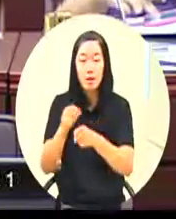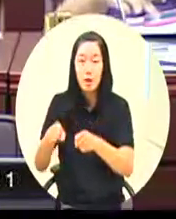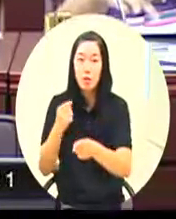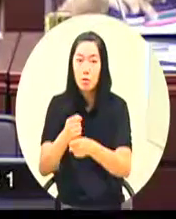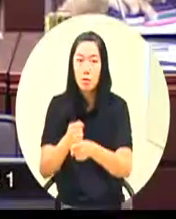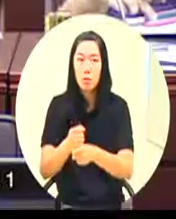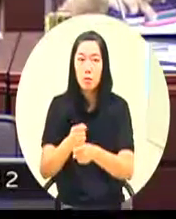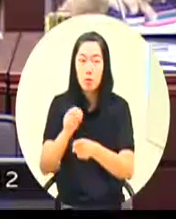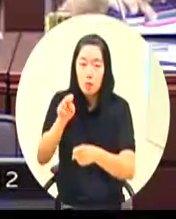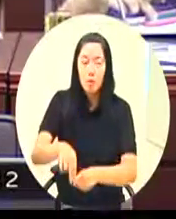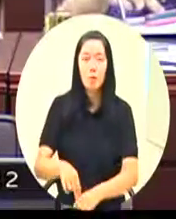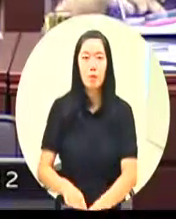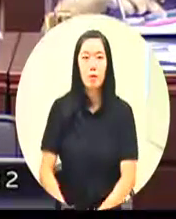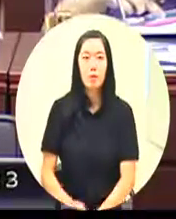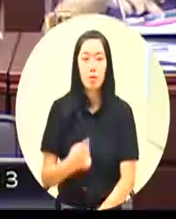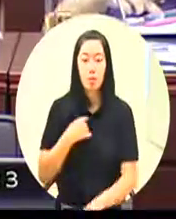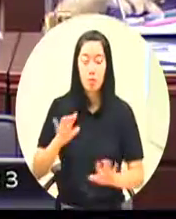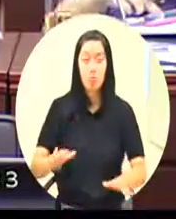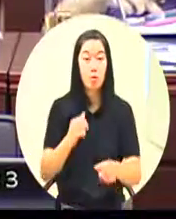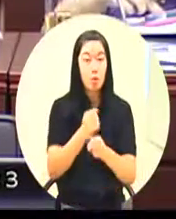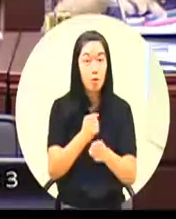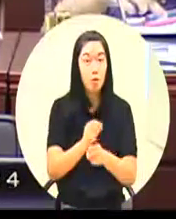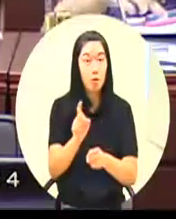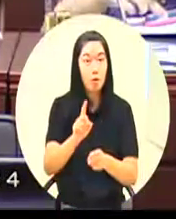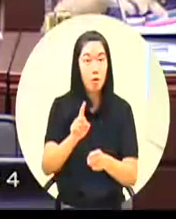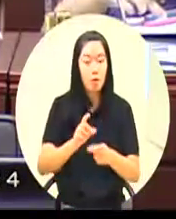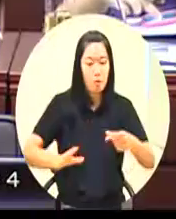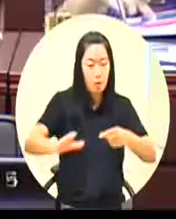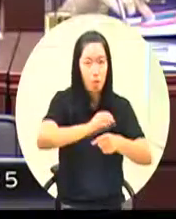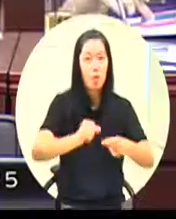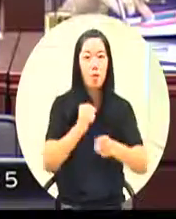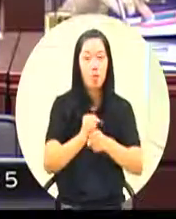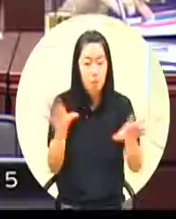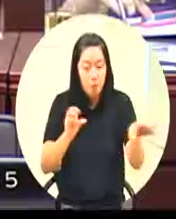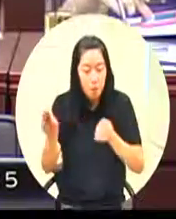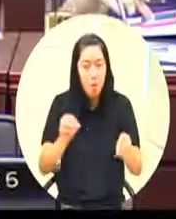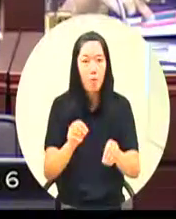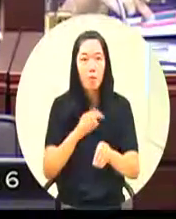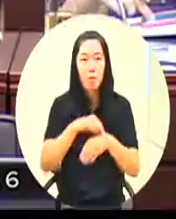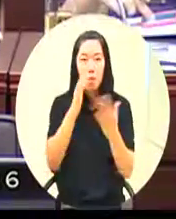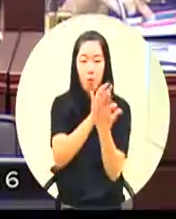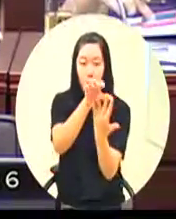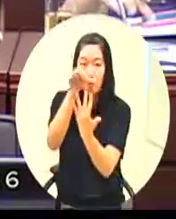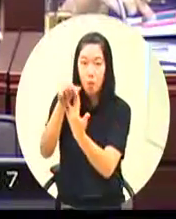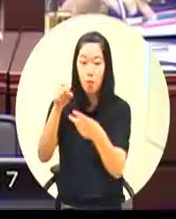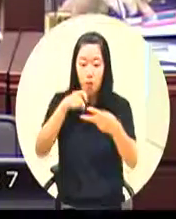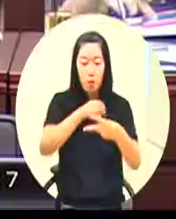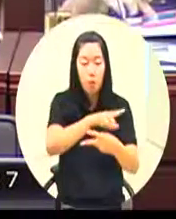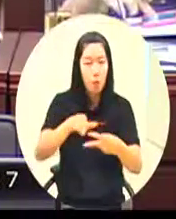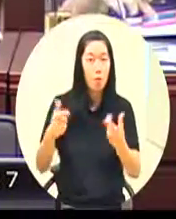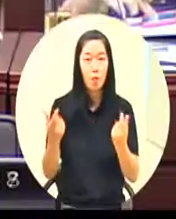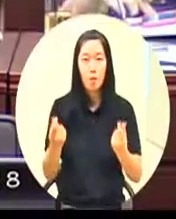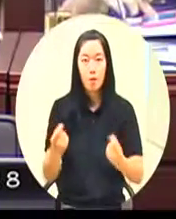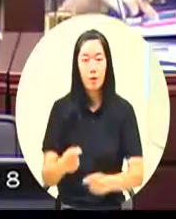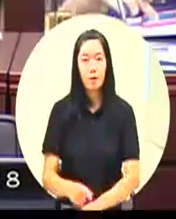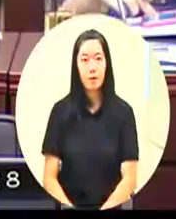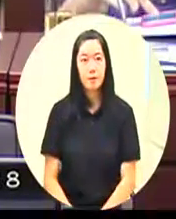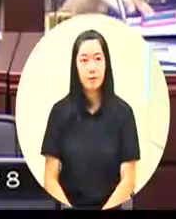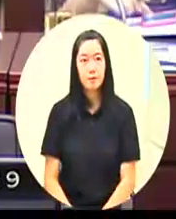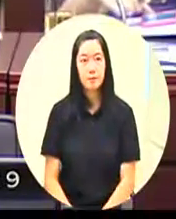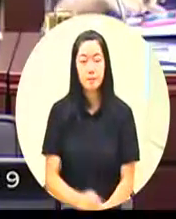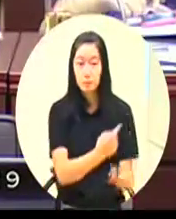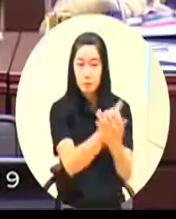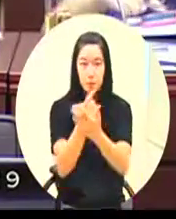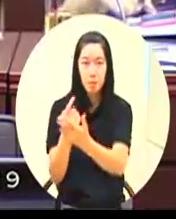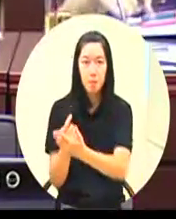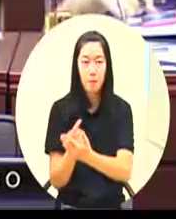导老师吗？ 我们应该是做的是一个全国性的一个资料，都是选用同样的工具的。 如果说 有一个固定的标准，